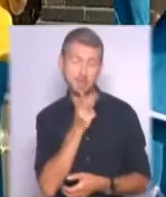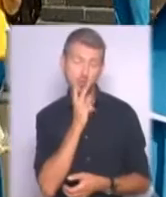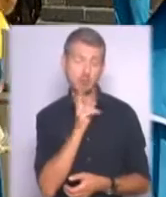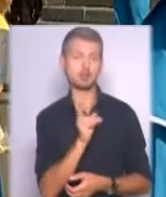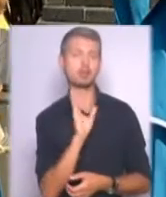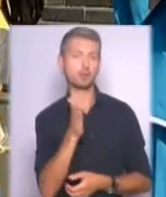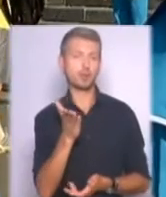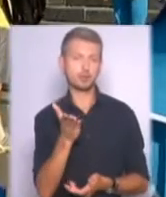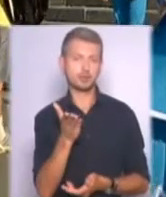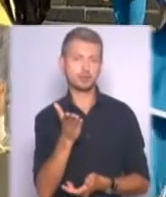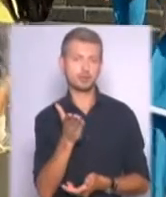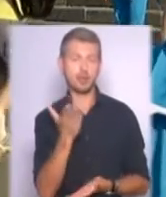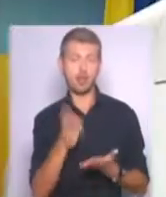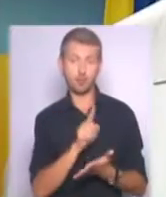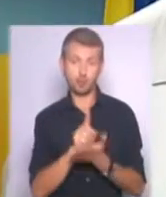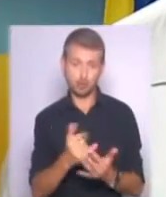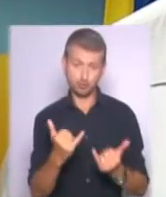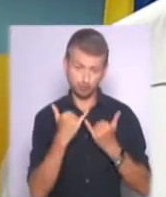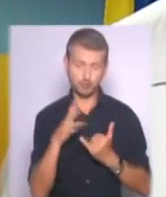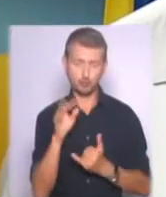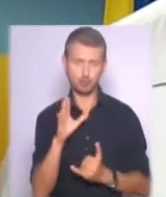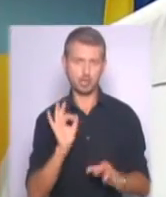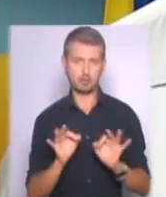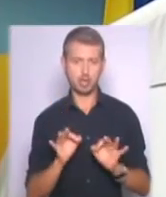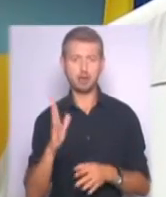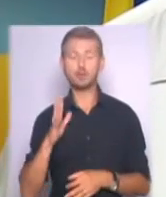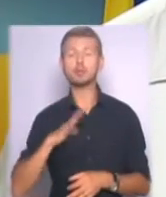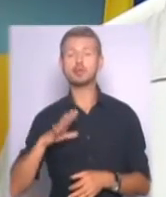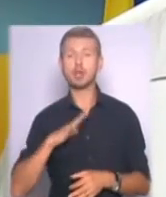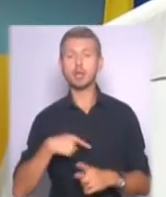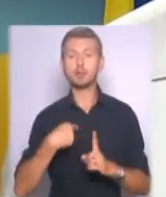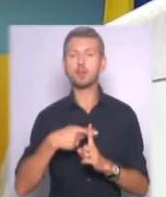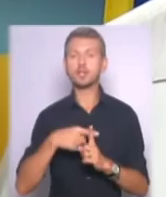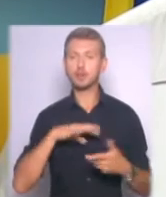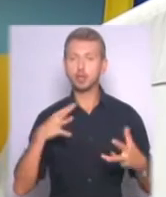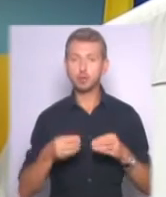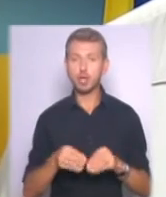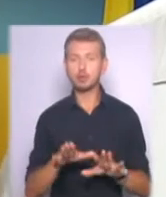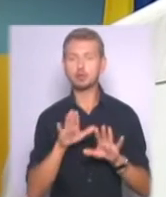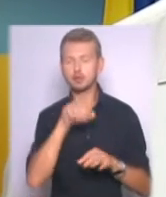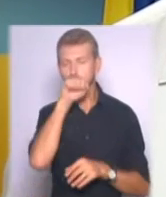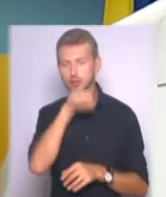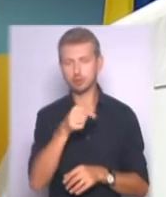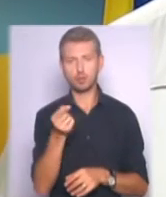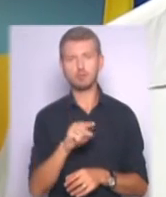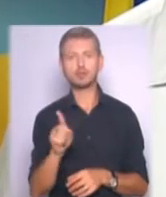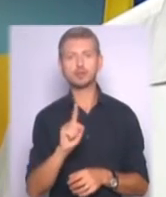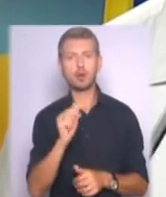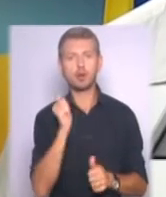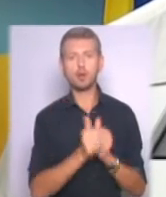будет. Если удача улыбнется, все будет нормально. Мы будем ожидать от них позитивных результатов, тільки завдячую тому, що кожен